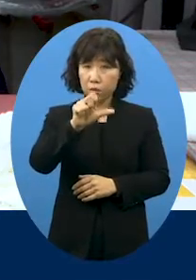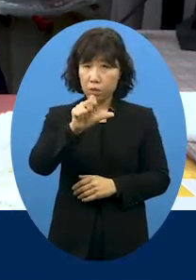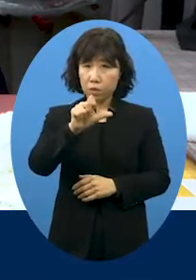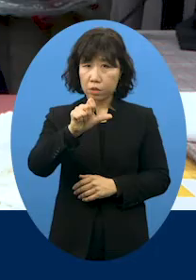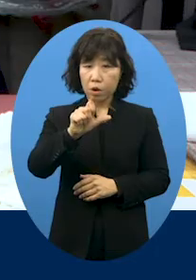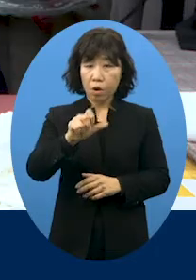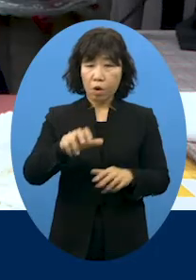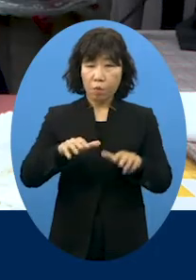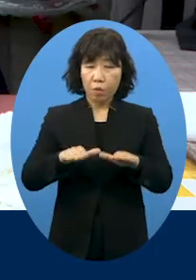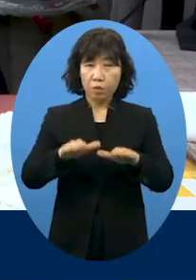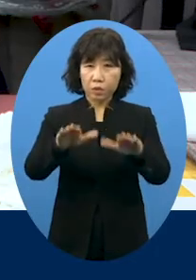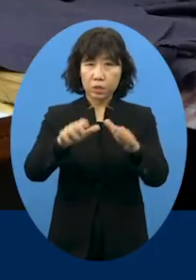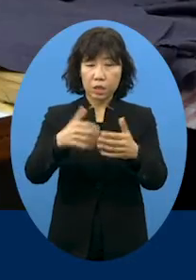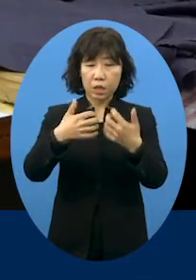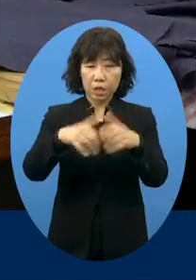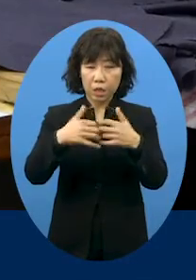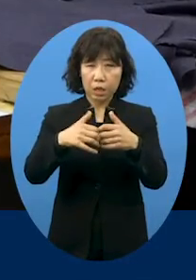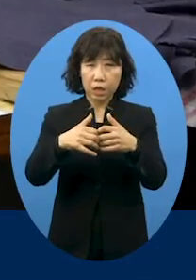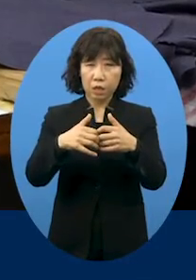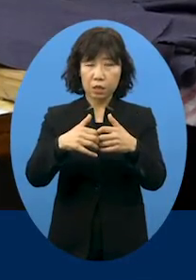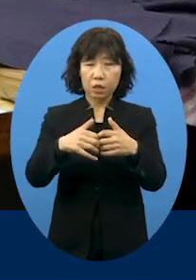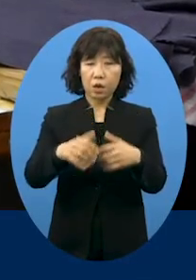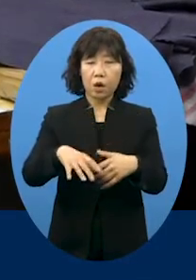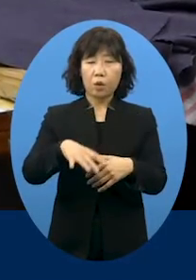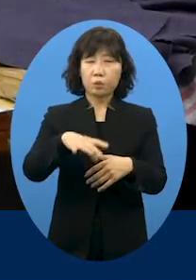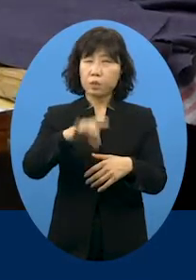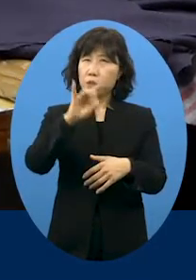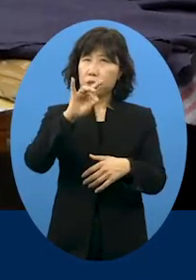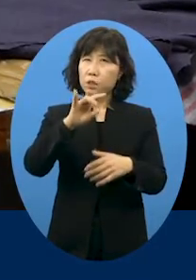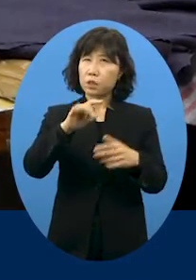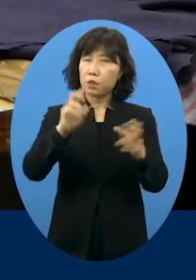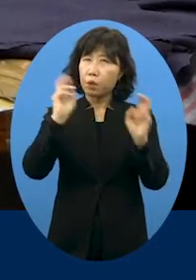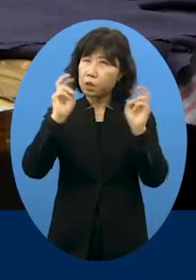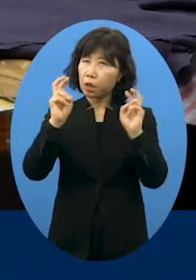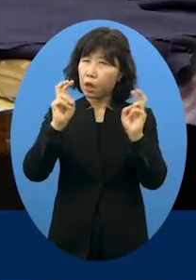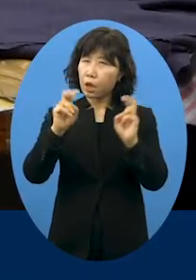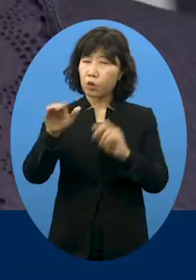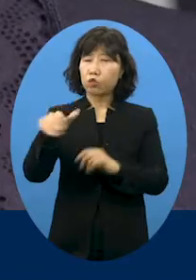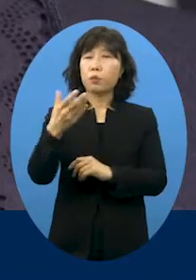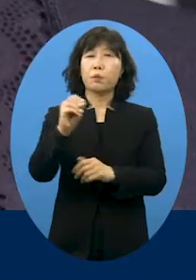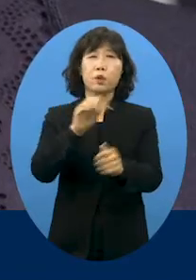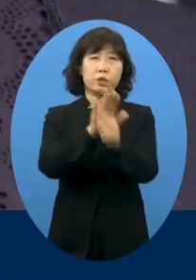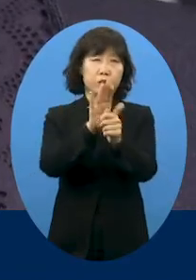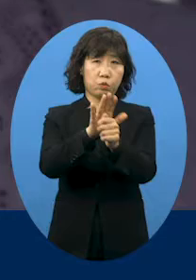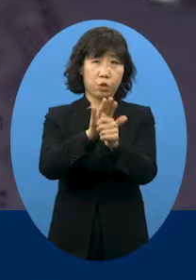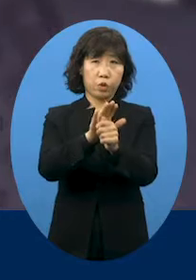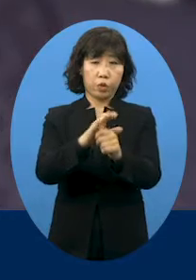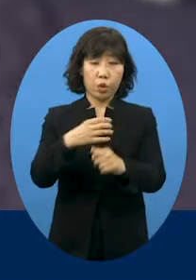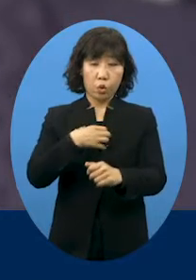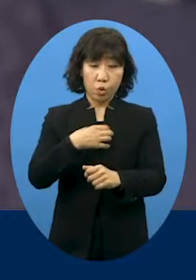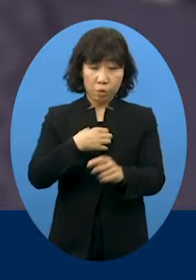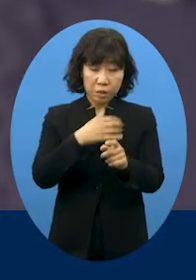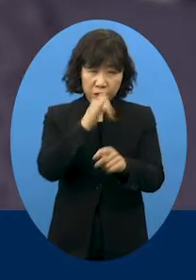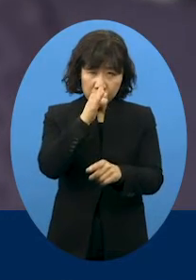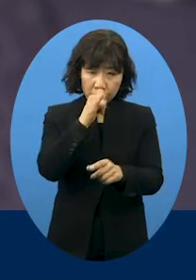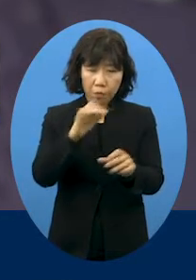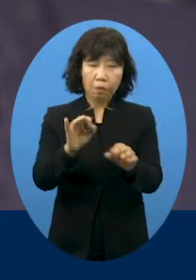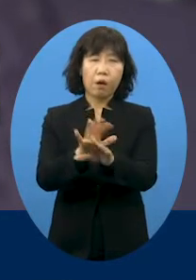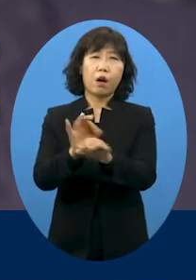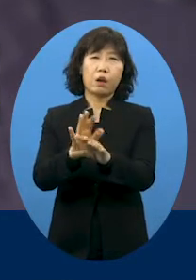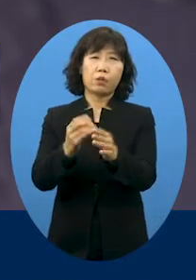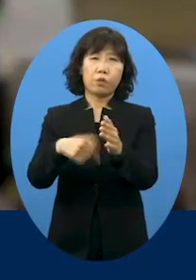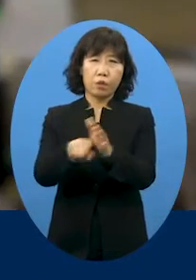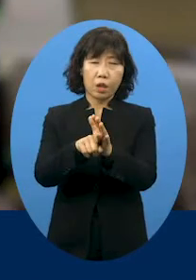업체를 선정해 봉제 시설과 장비 개선 비용을 업체당 최대 900만원 까지 지원하며 현장에 위험요소를